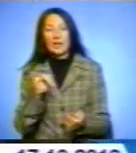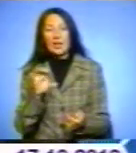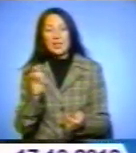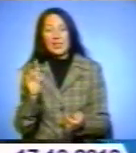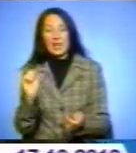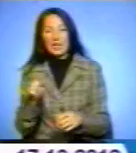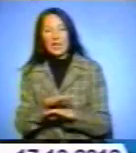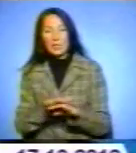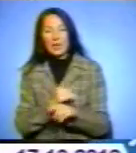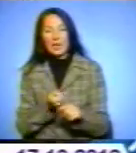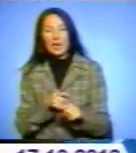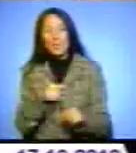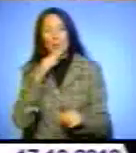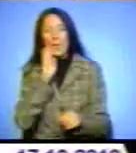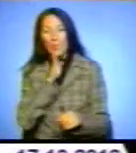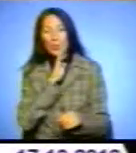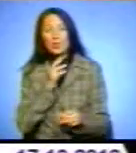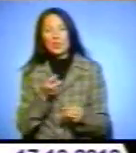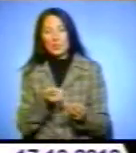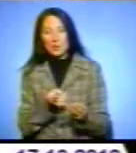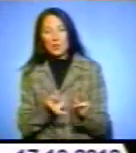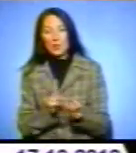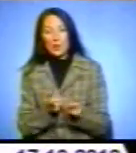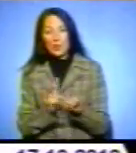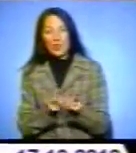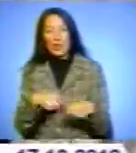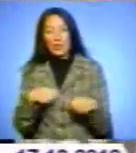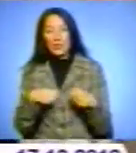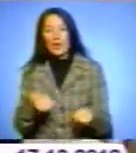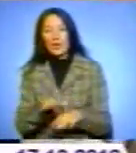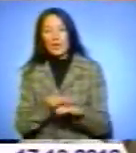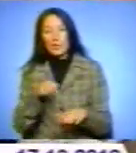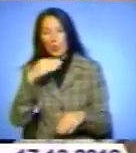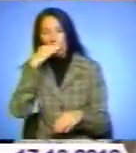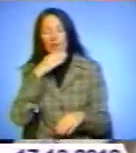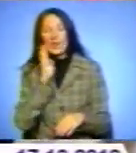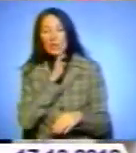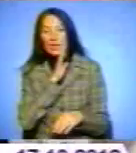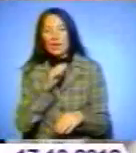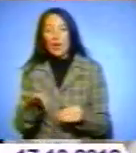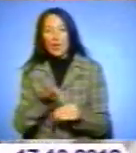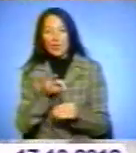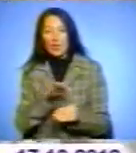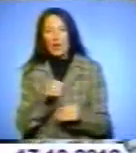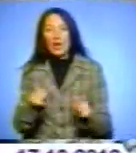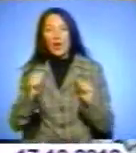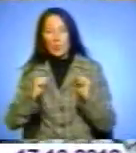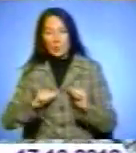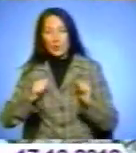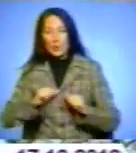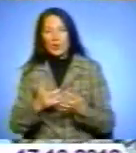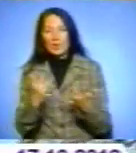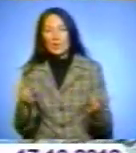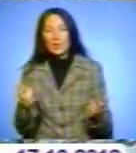які мамуся спекла. Продавали на ярмарку і батьки, і діти. У вишиванках, у костюмах з різними героями і